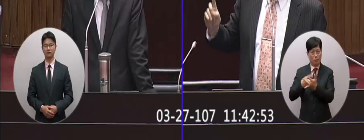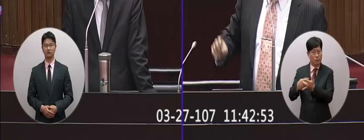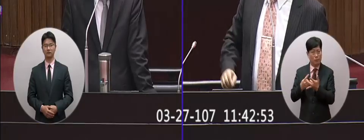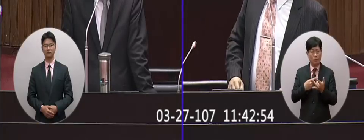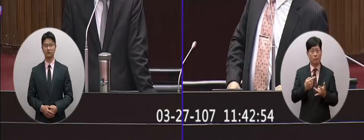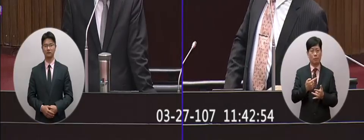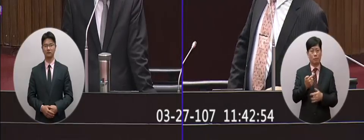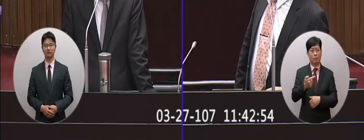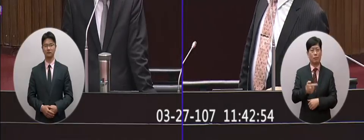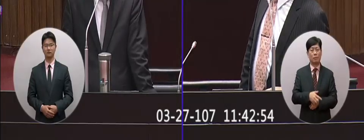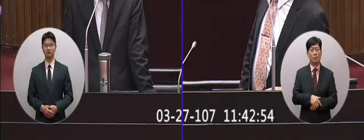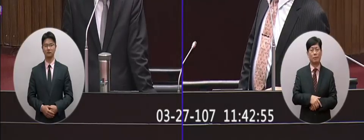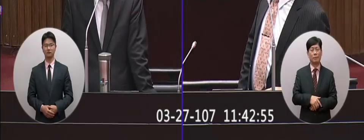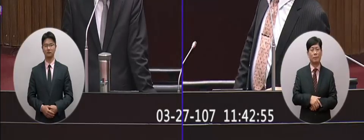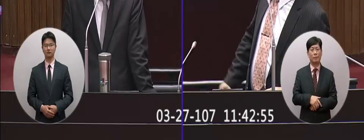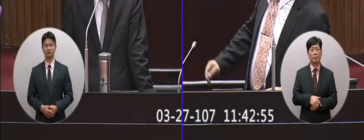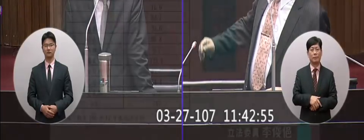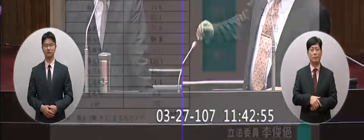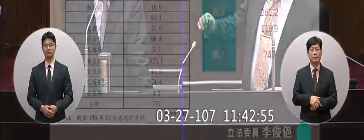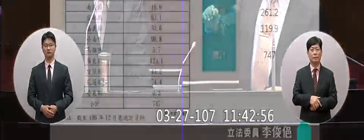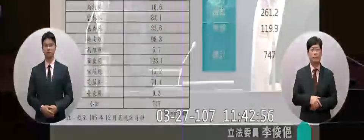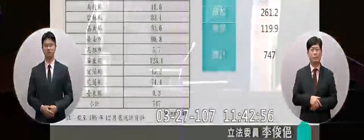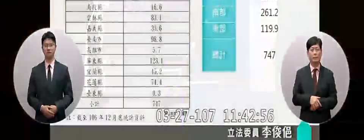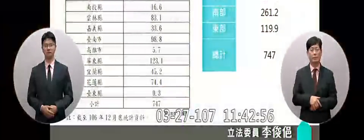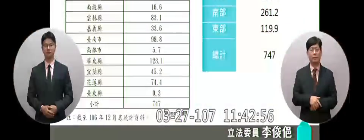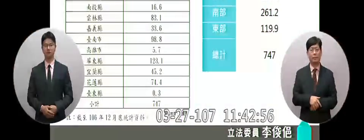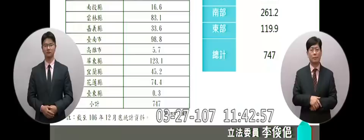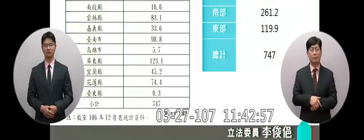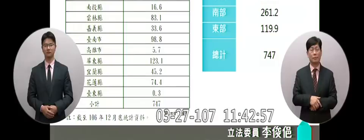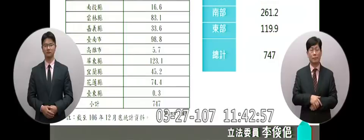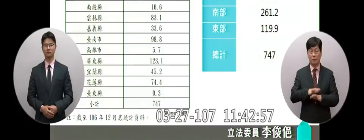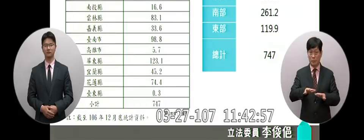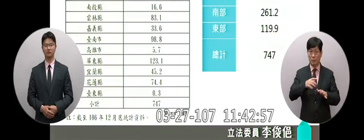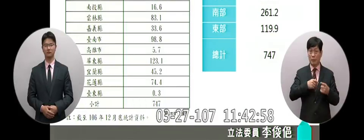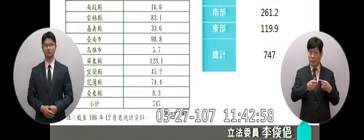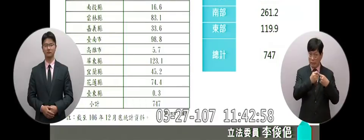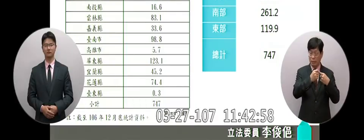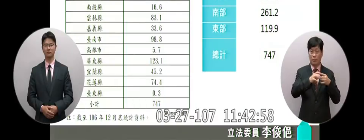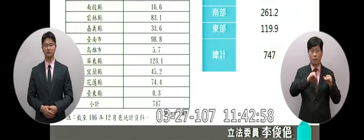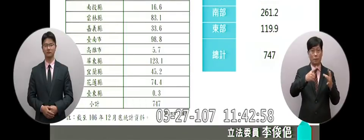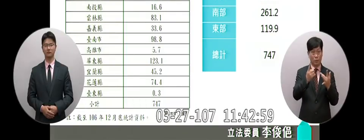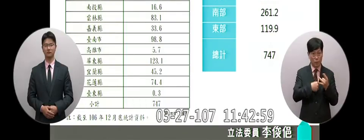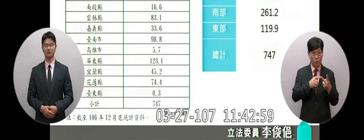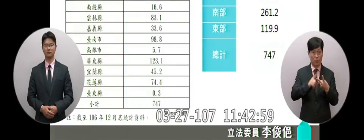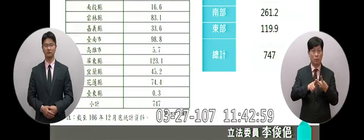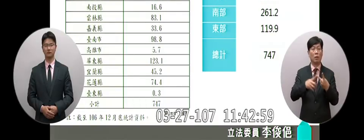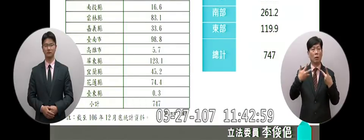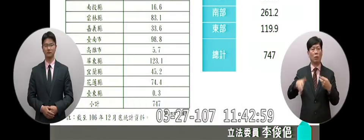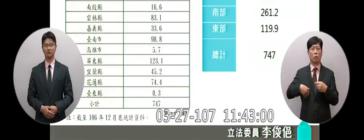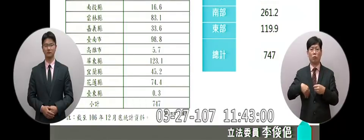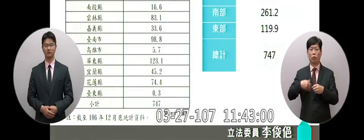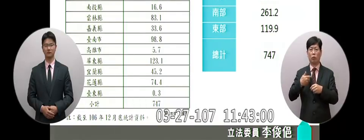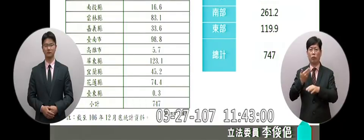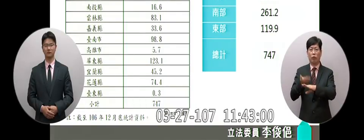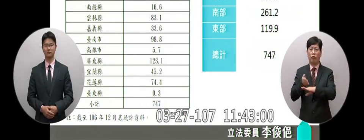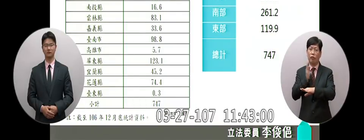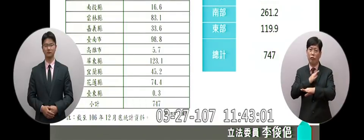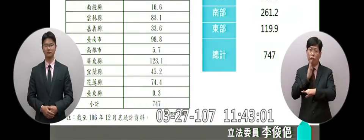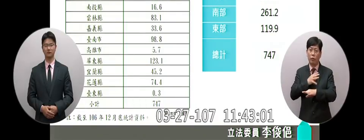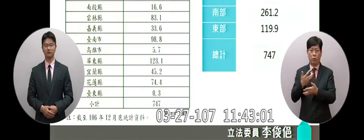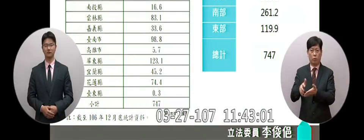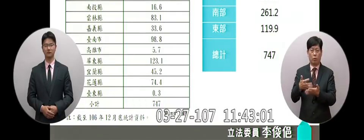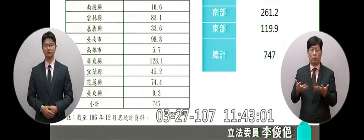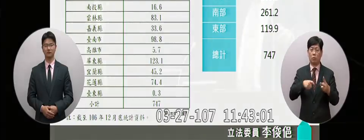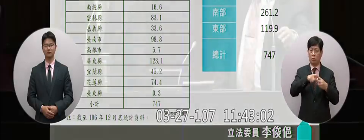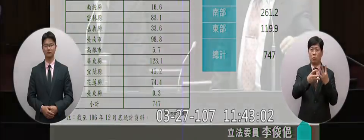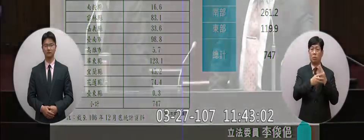个因素。好，来我们再往下。那我们一方面在缺地，一方面我们有非常多的闲置土地，这个也是工业